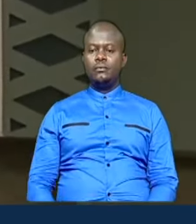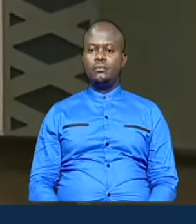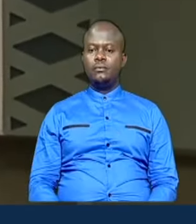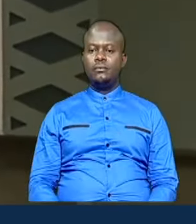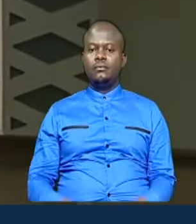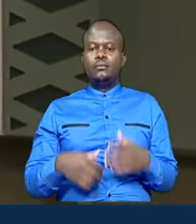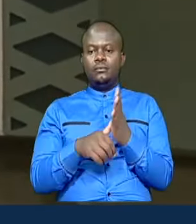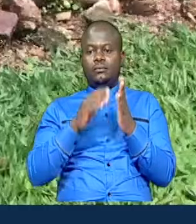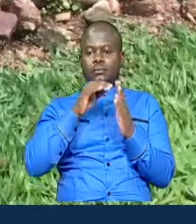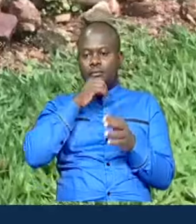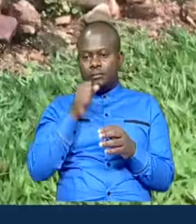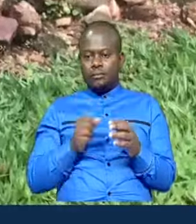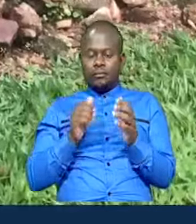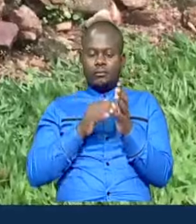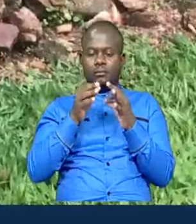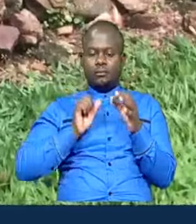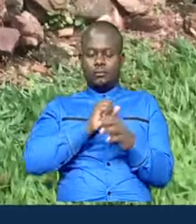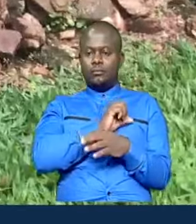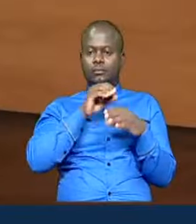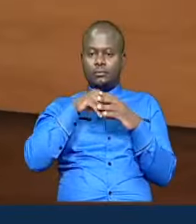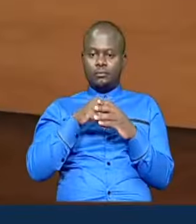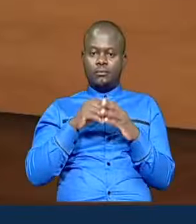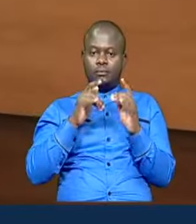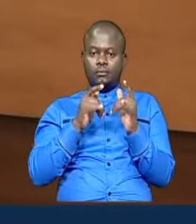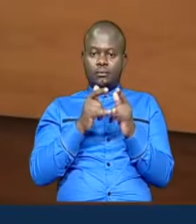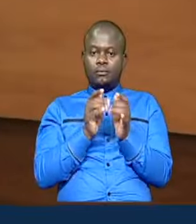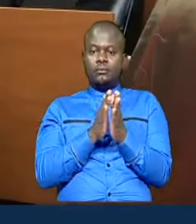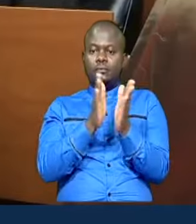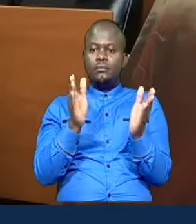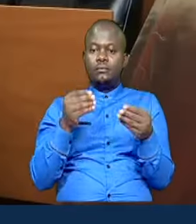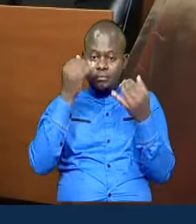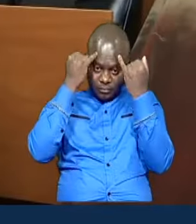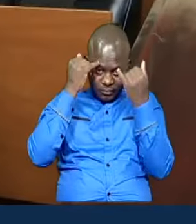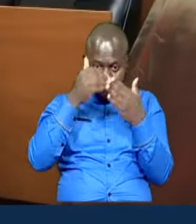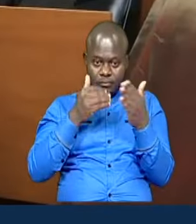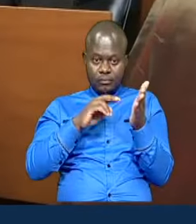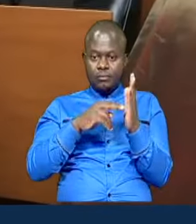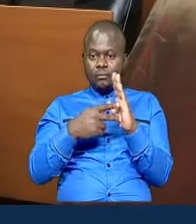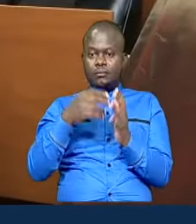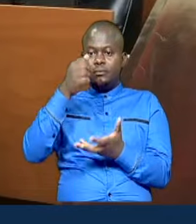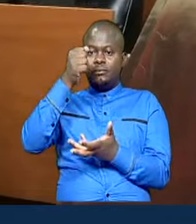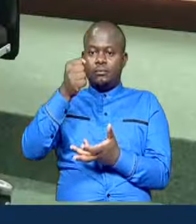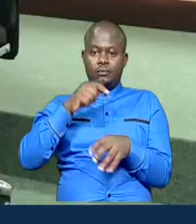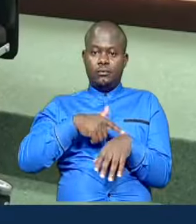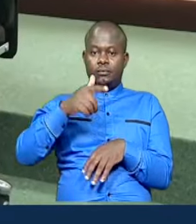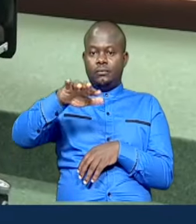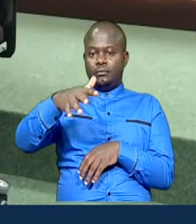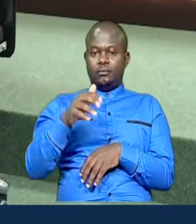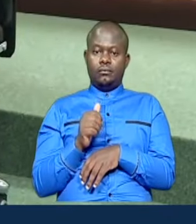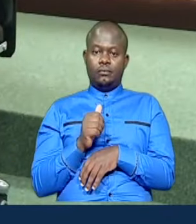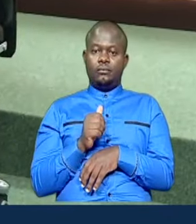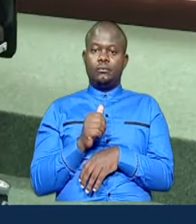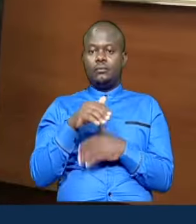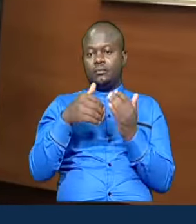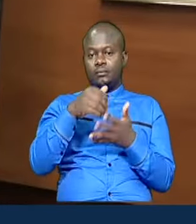Ikibazo cy'inzu zishaje cyagarutsweho n'abasenateri mu nteko rusange yanatangirwagamo ibitekerezo ku mbanziriza mushinga y'ingengo y'imari igihe giciriritse. Ni